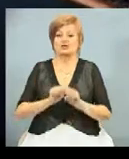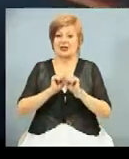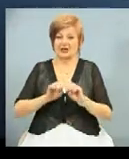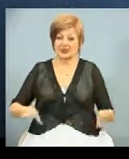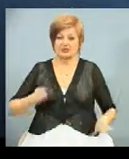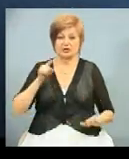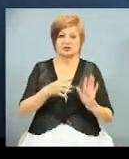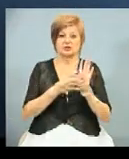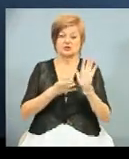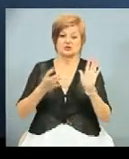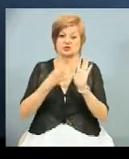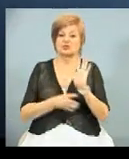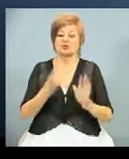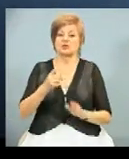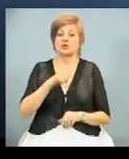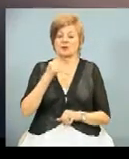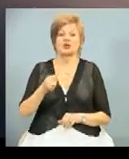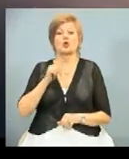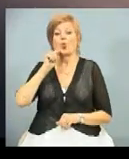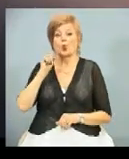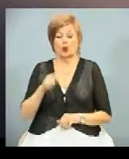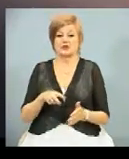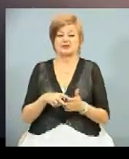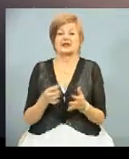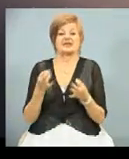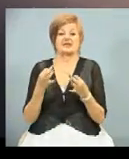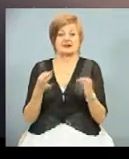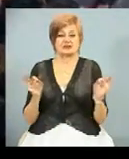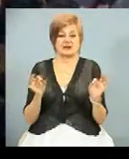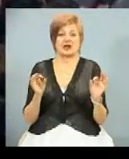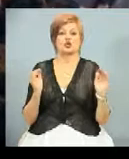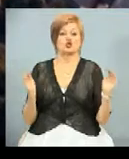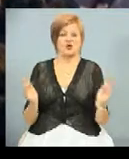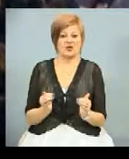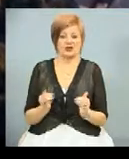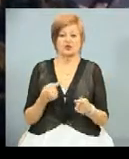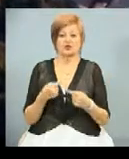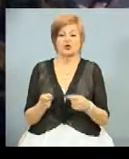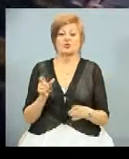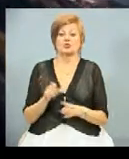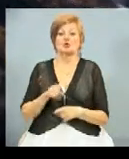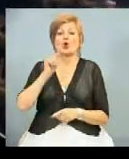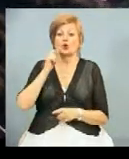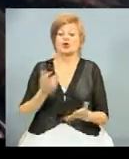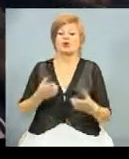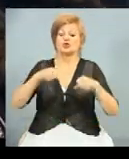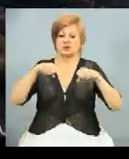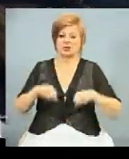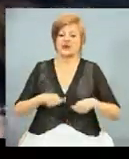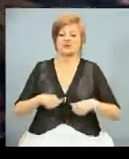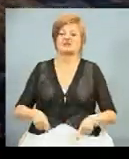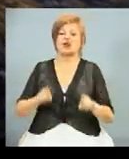в 1991 році Україна стала незалежною та суверенною. Іншими словами, Україна отримала право